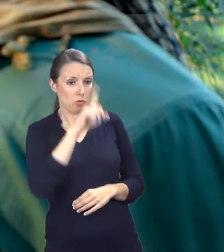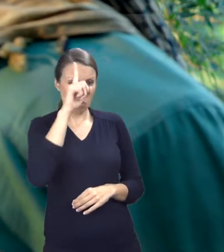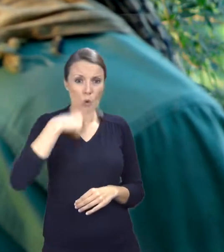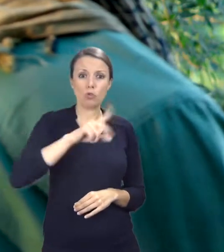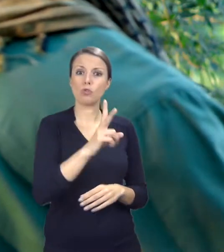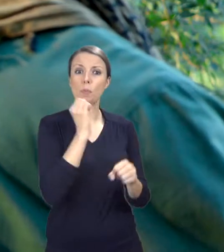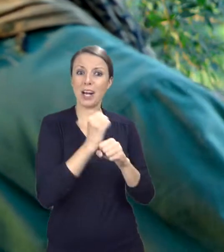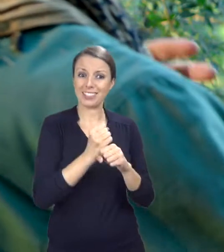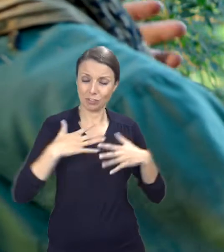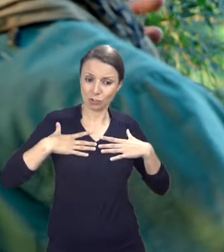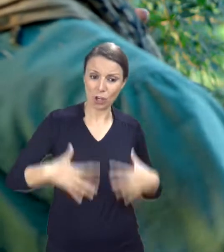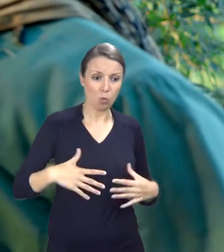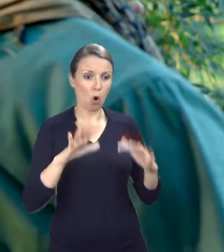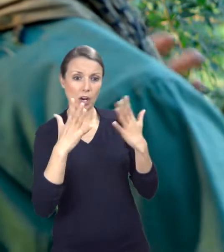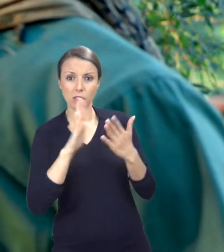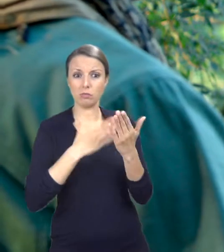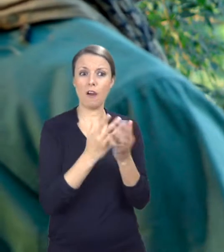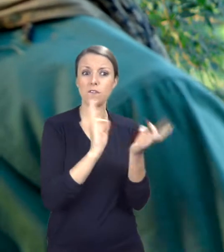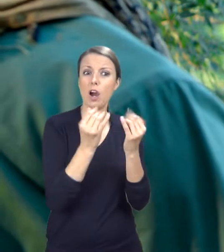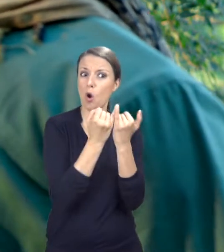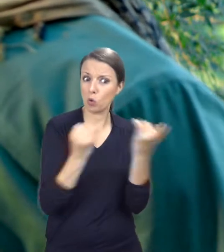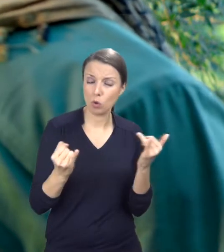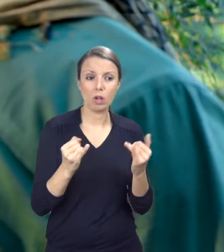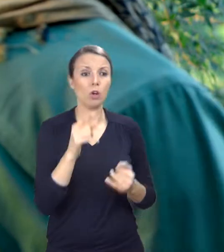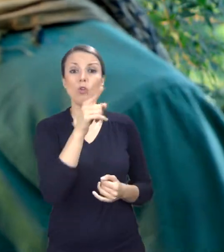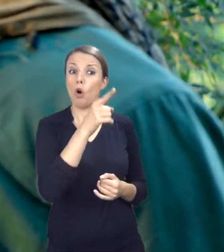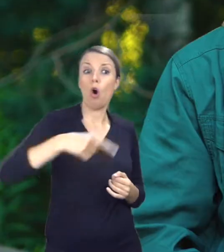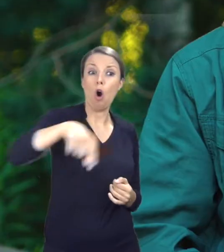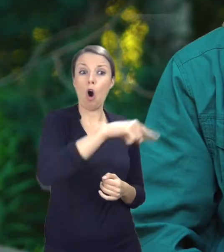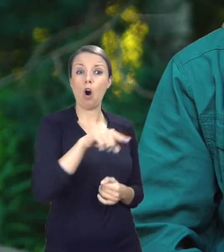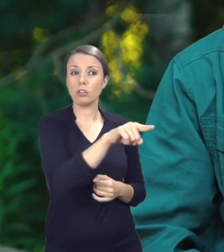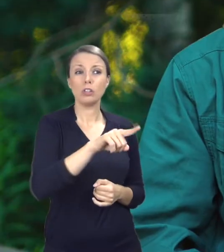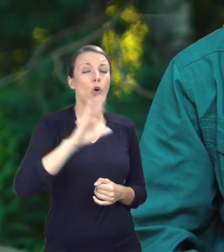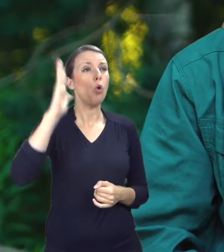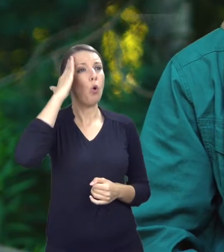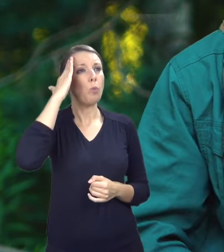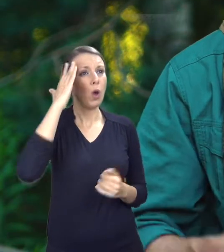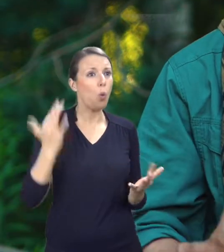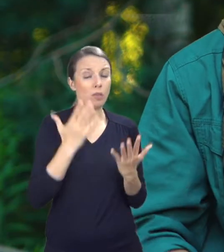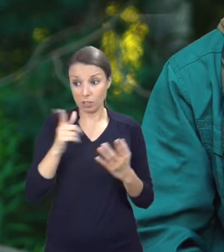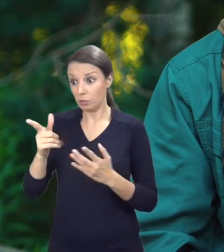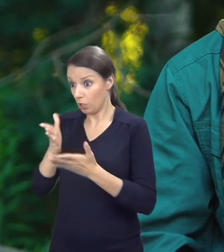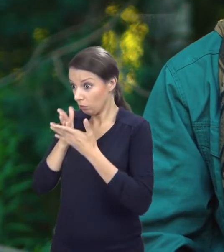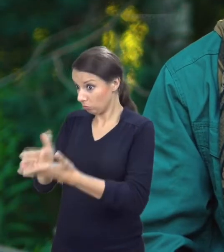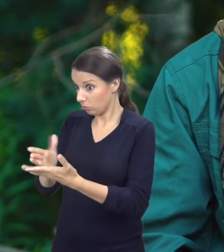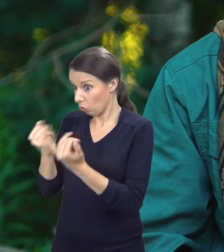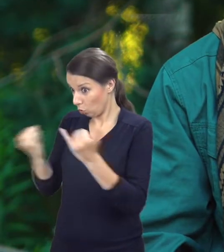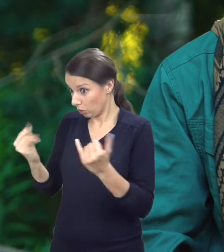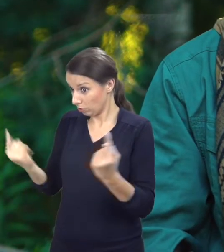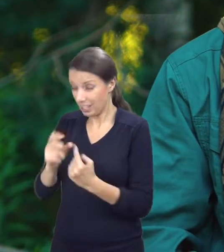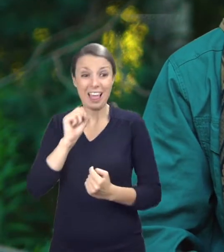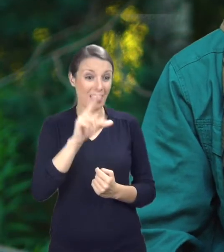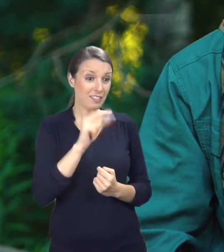wolnych zawodów, mają dużo większe szanse operować na przetrwanie, tak? Operować w takiej